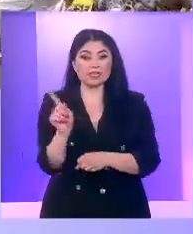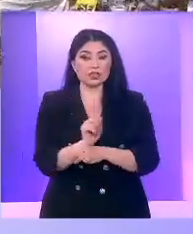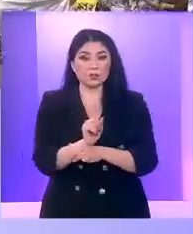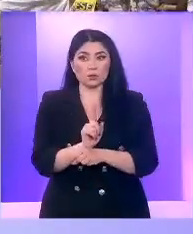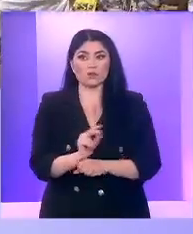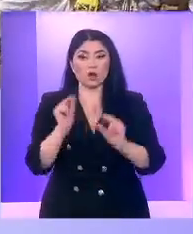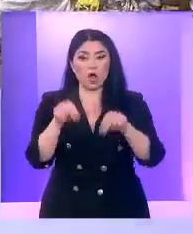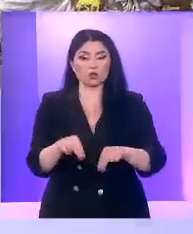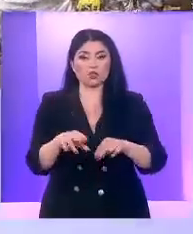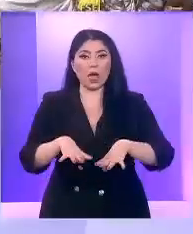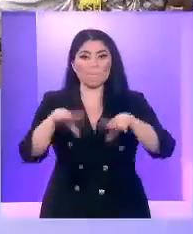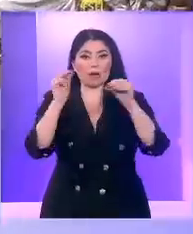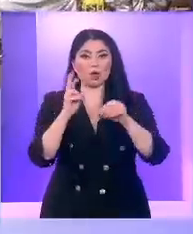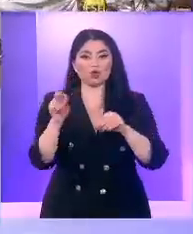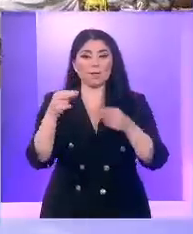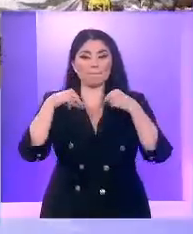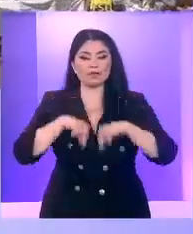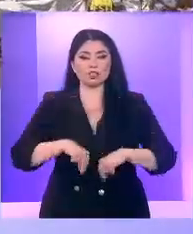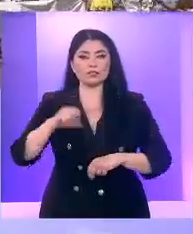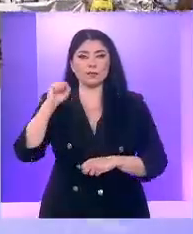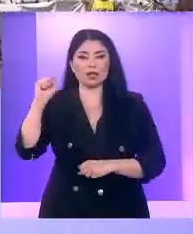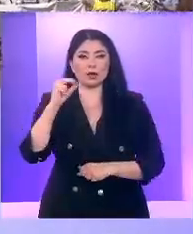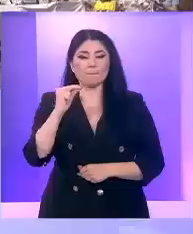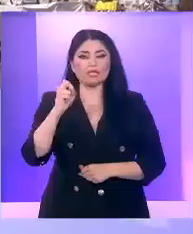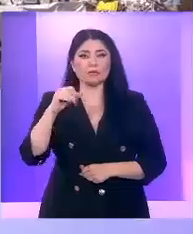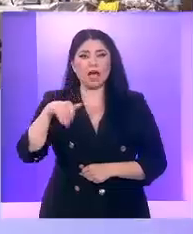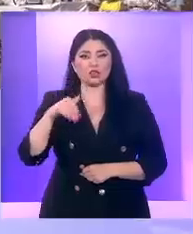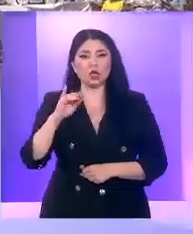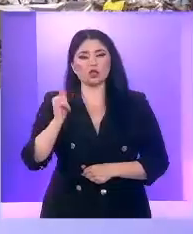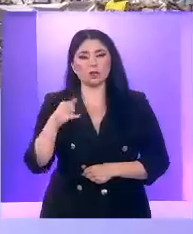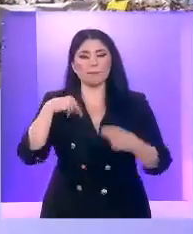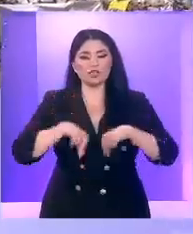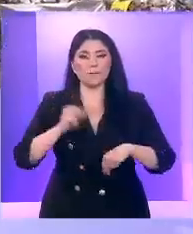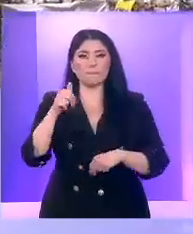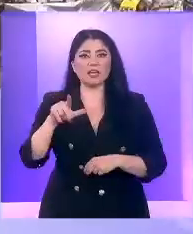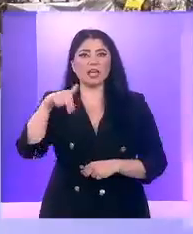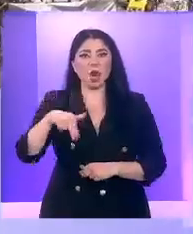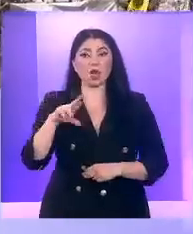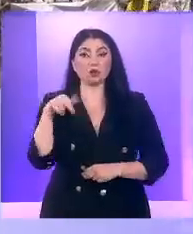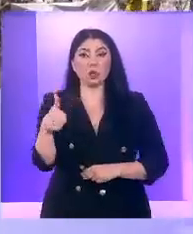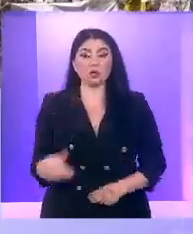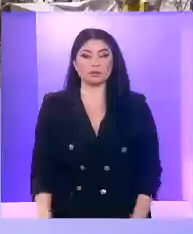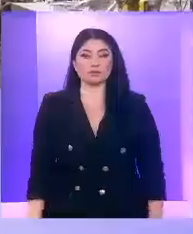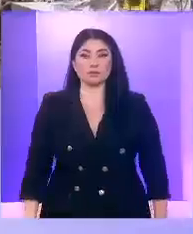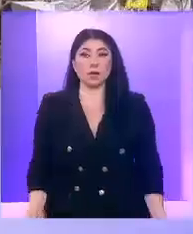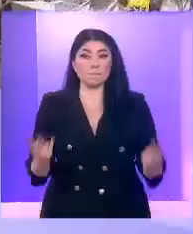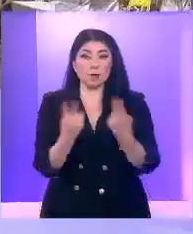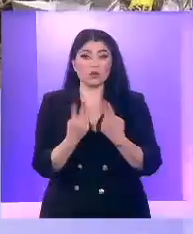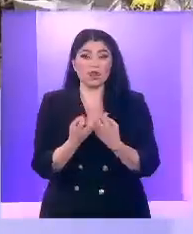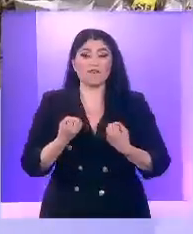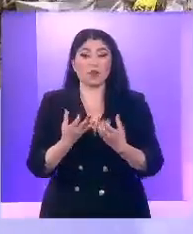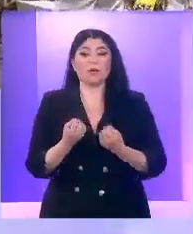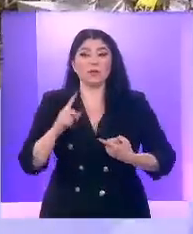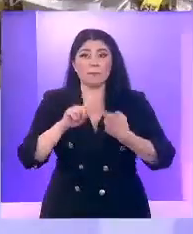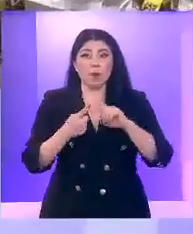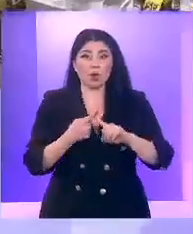oră vor ajunge la Palatul Cotroceni președintele PSD Marcel Ciolacu și președintele PNL Nicolae Ciucă. Potrivit surselor